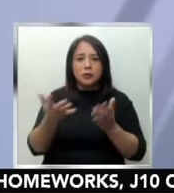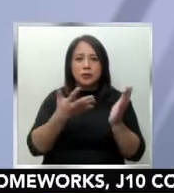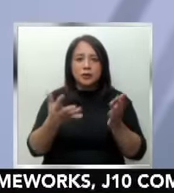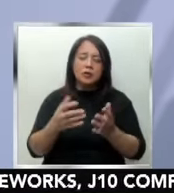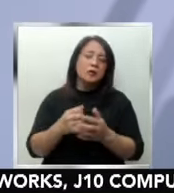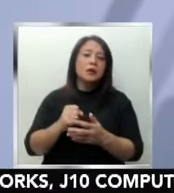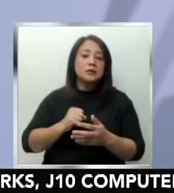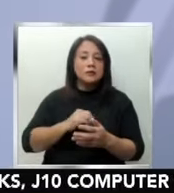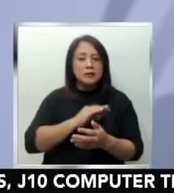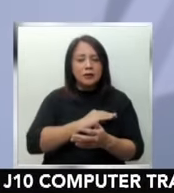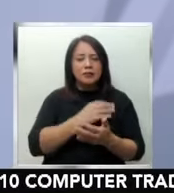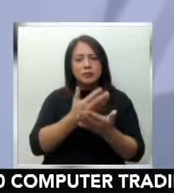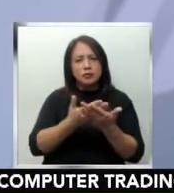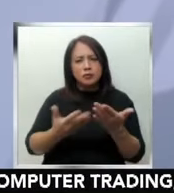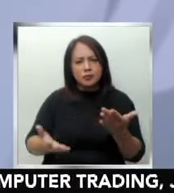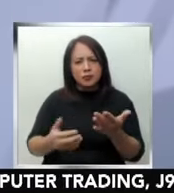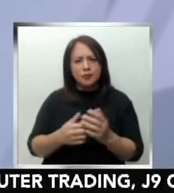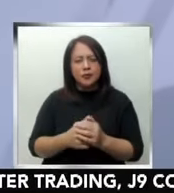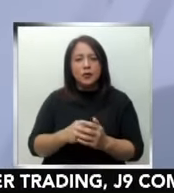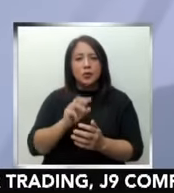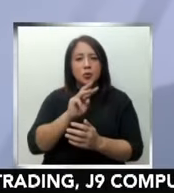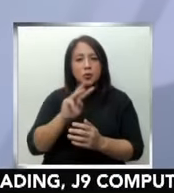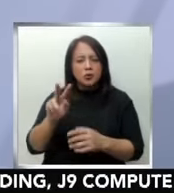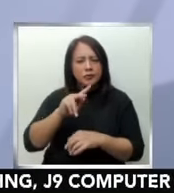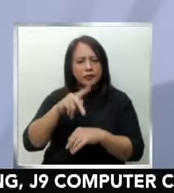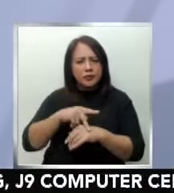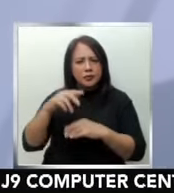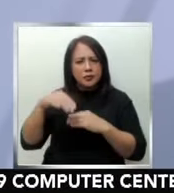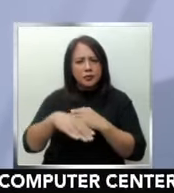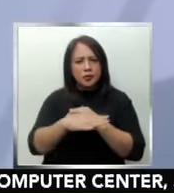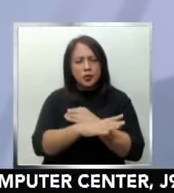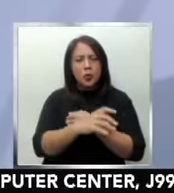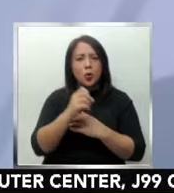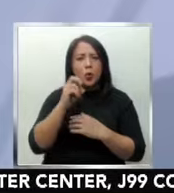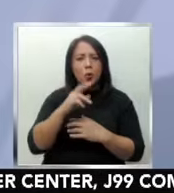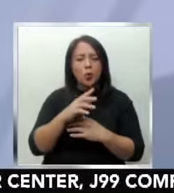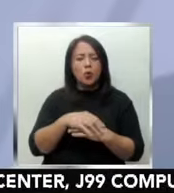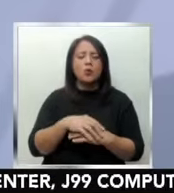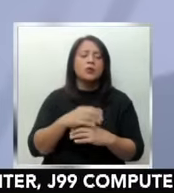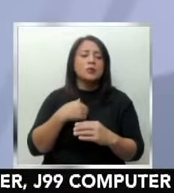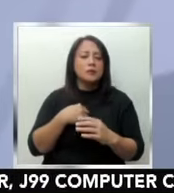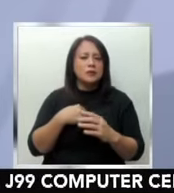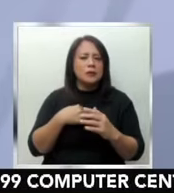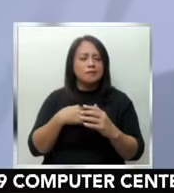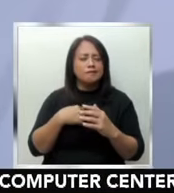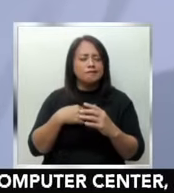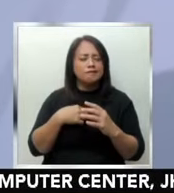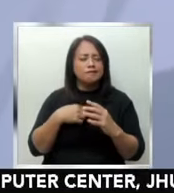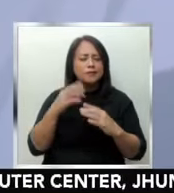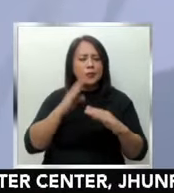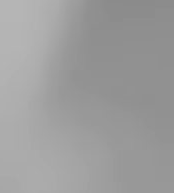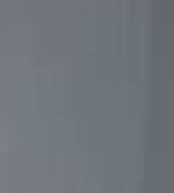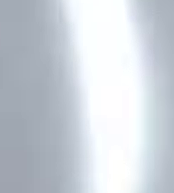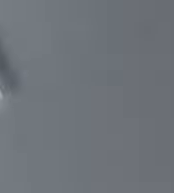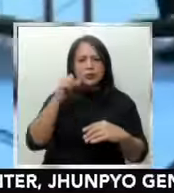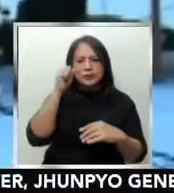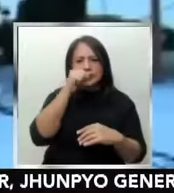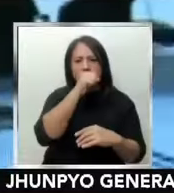Para raw ba ito sa West philippin Sea o sa tensyon sa China at Taiwan tinutukan yan ni m